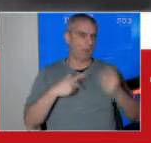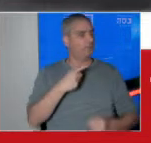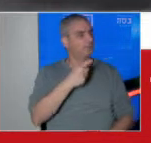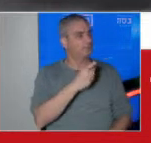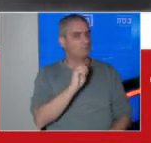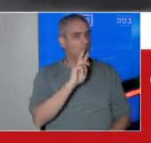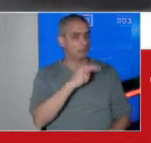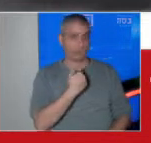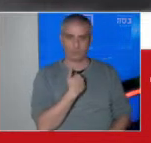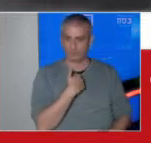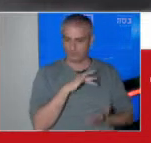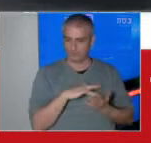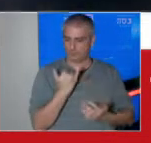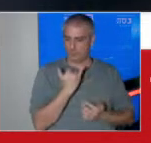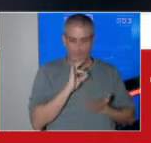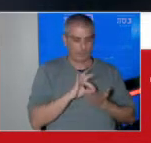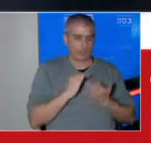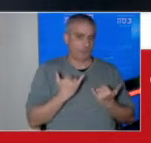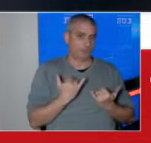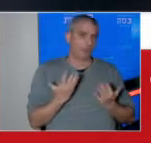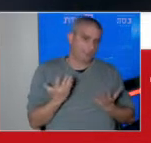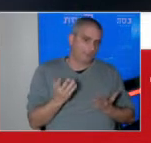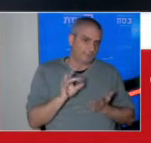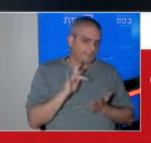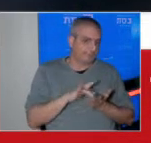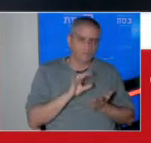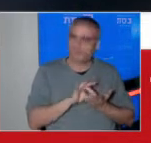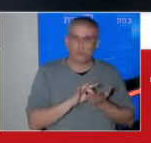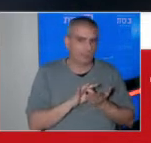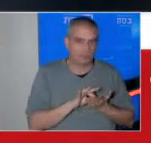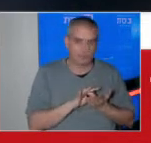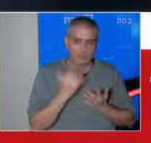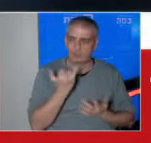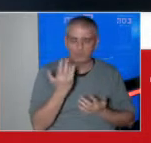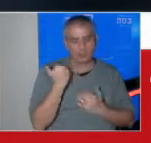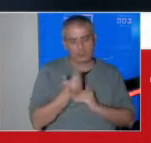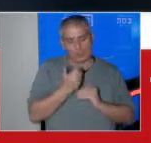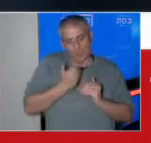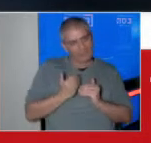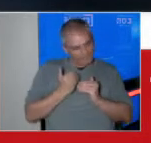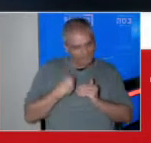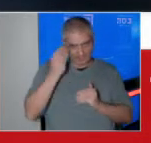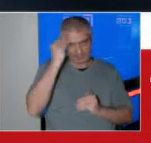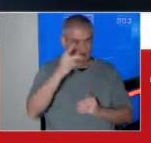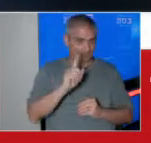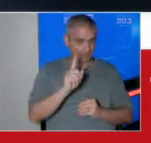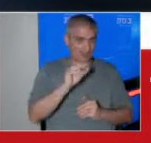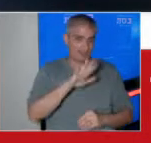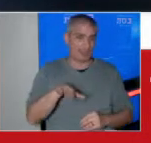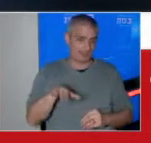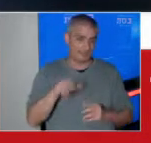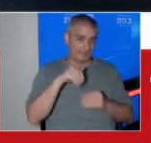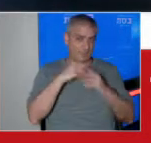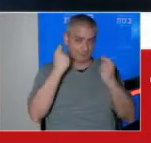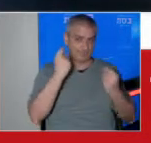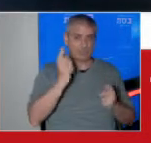מוריה, אנחנו נמצאים תמיד בנקודה הזאת, כן, נמצאים בנקודה תמיד היום לפני, זה מזכיר למי שיש לו ילדים במערכת